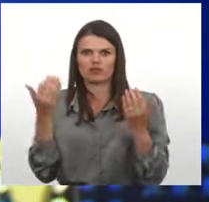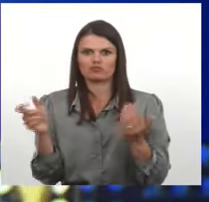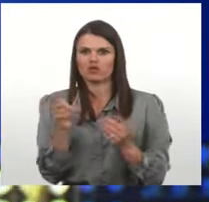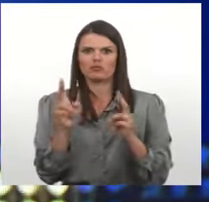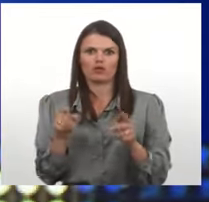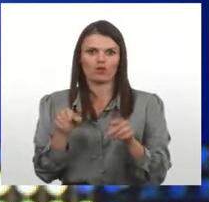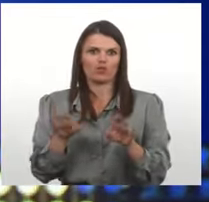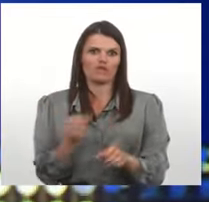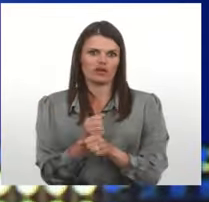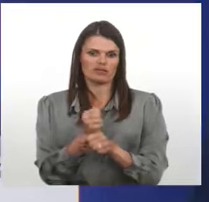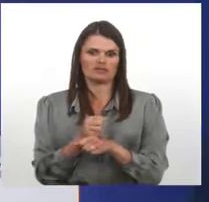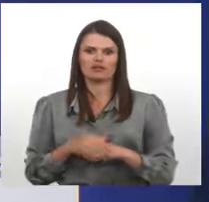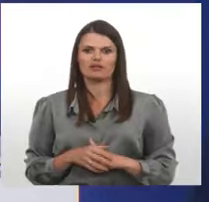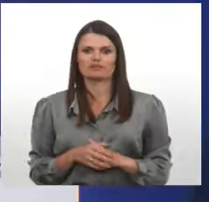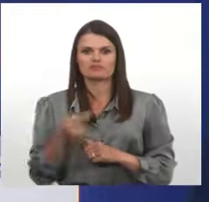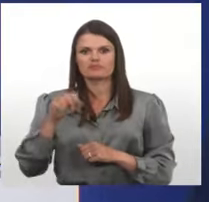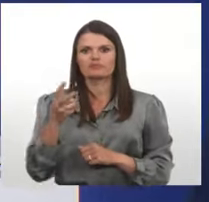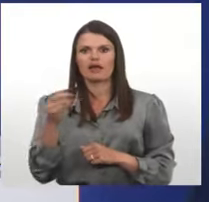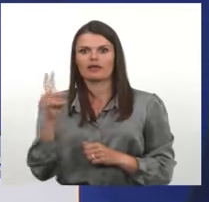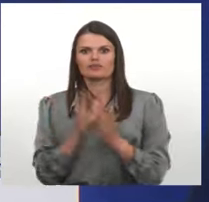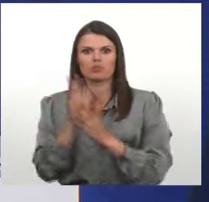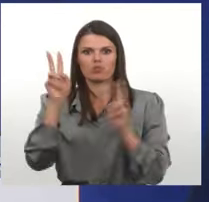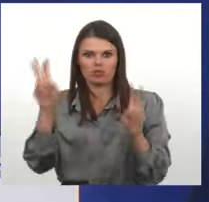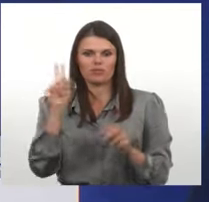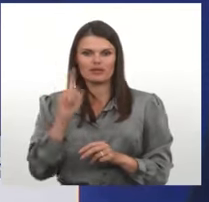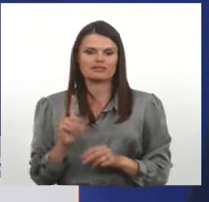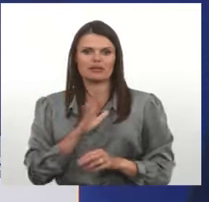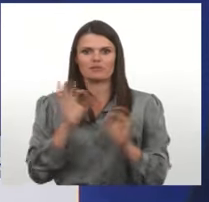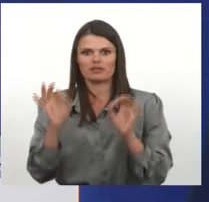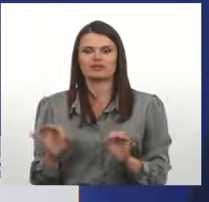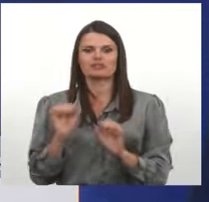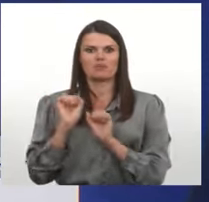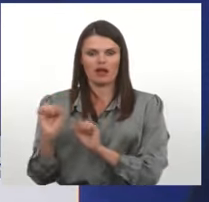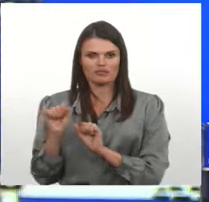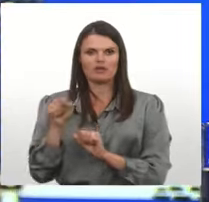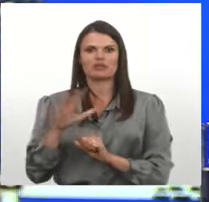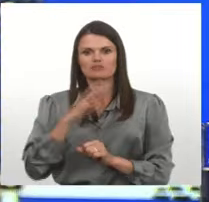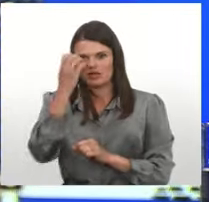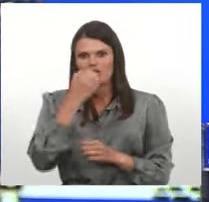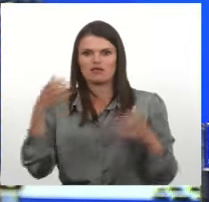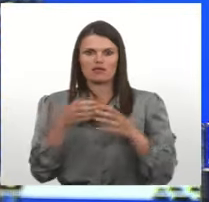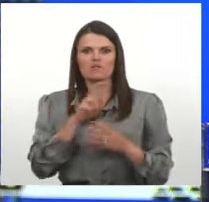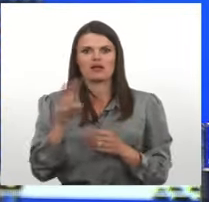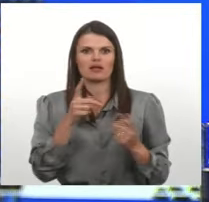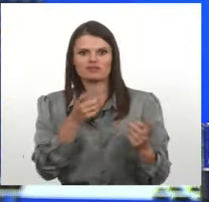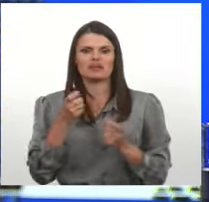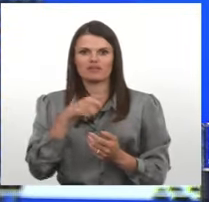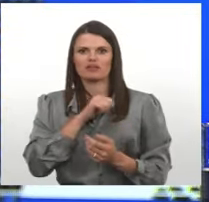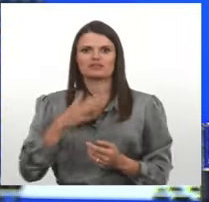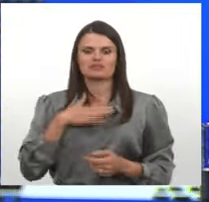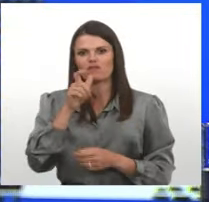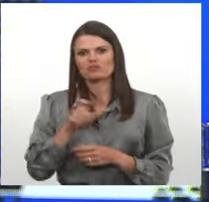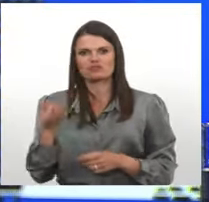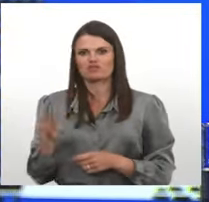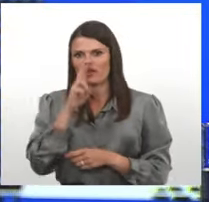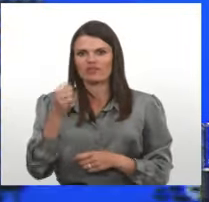var to iet. Paldies. Mārtiņš Stacis, progresīvie. Izraelē bija tiesības aizstāvēt. Tas bija Hamas, kurš ievilka savu cilvēku šajā nežēlīgajā